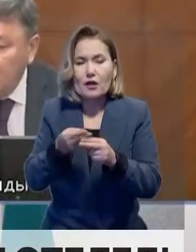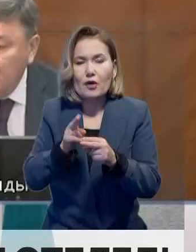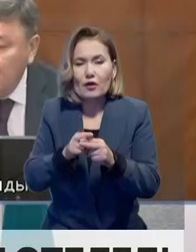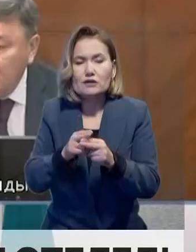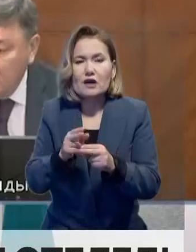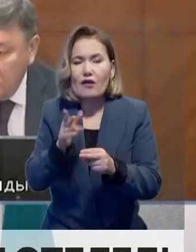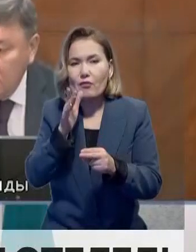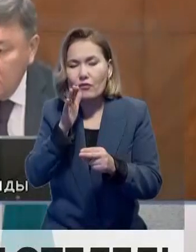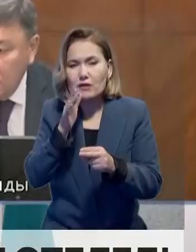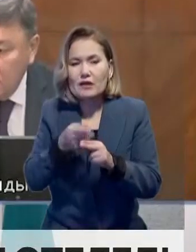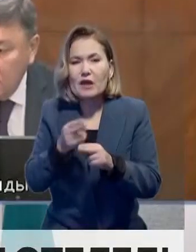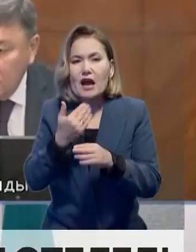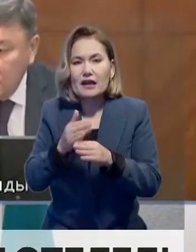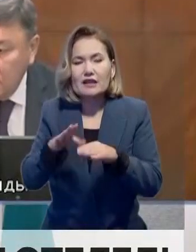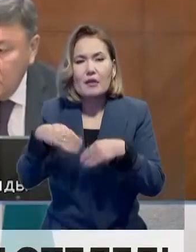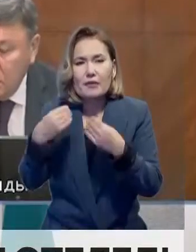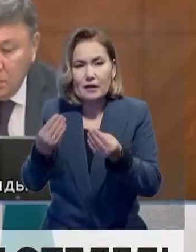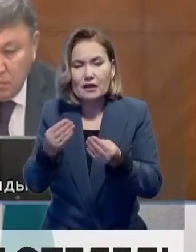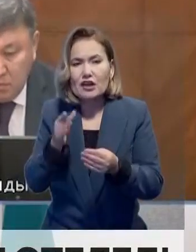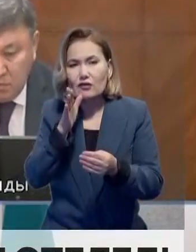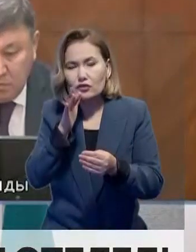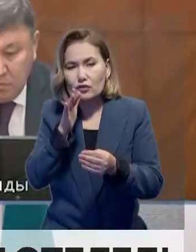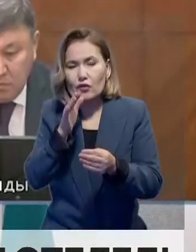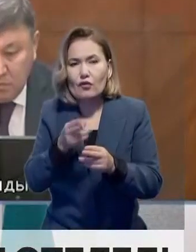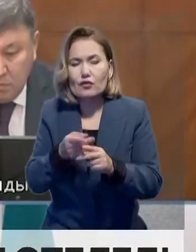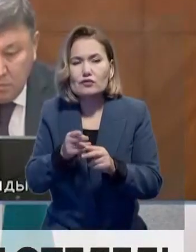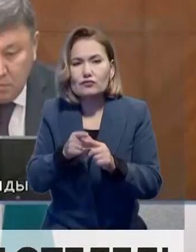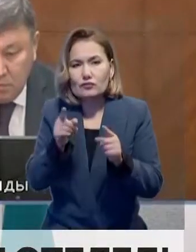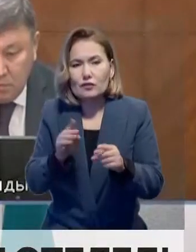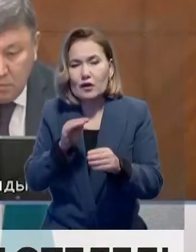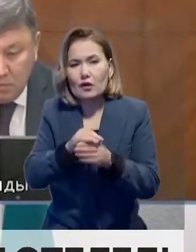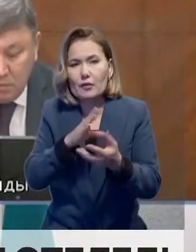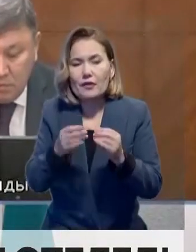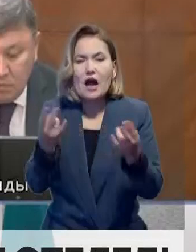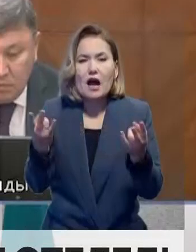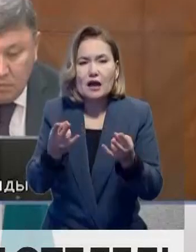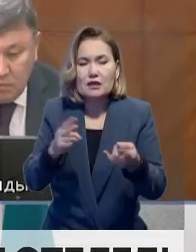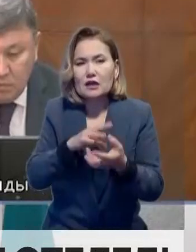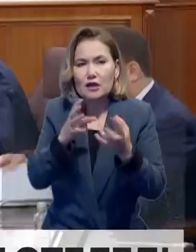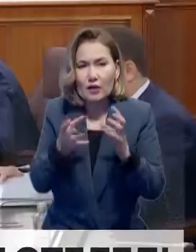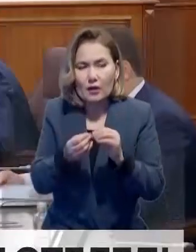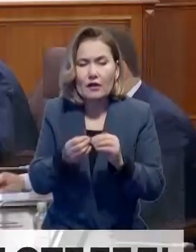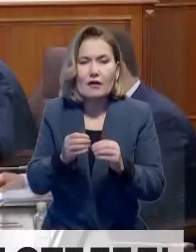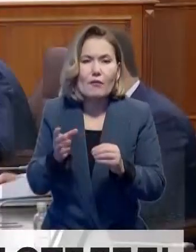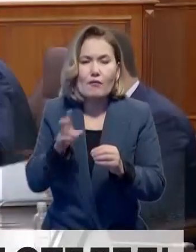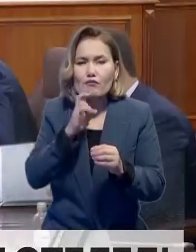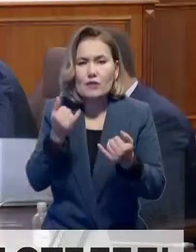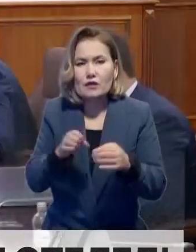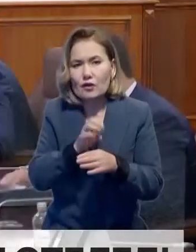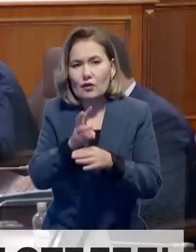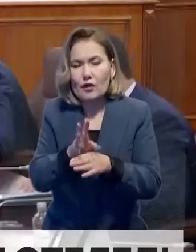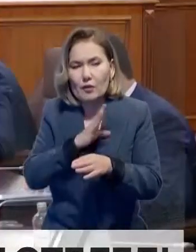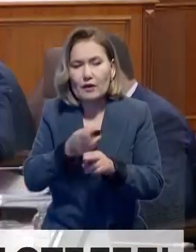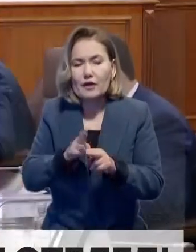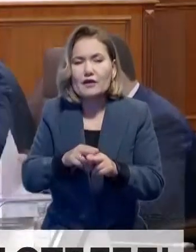ұзартылды. Жеңілдетілген дизель отыны, оның ішінде астықты кептіру үшін қажетті отын көлемі бөлінді.